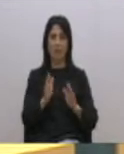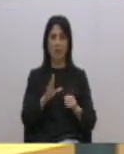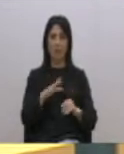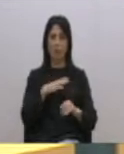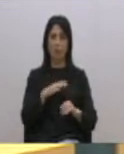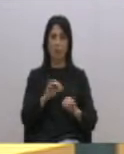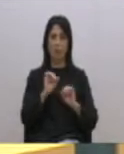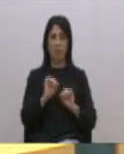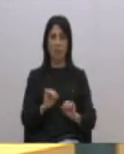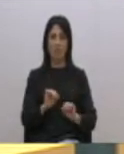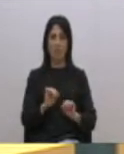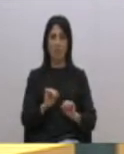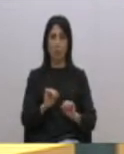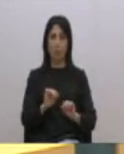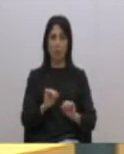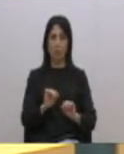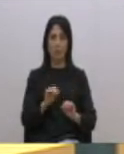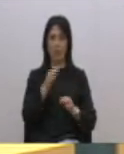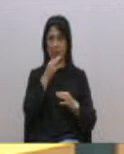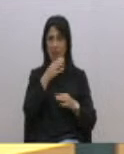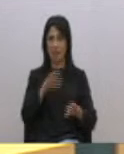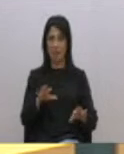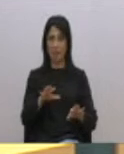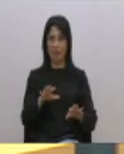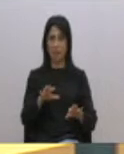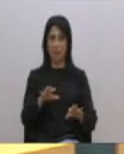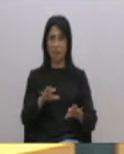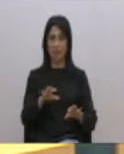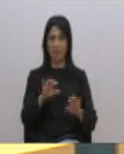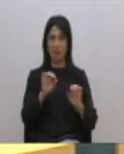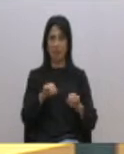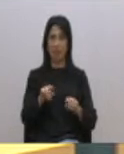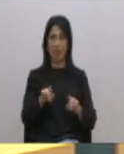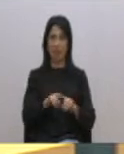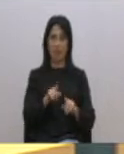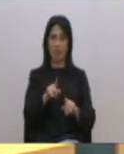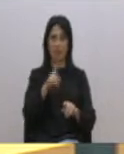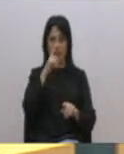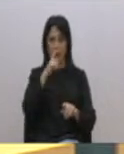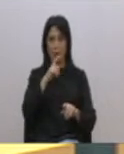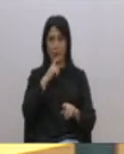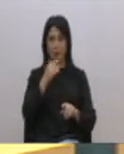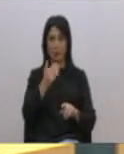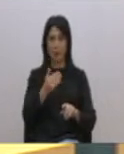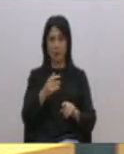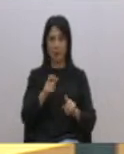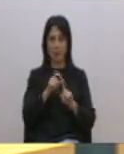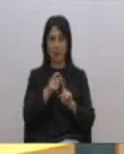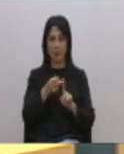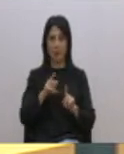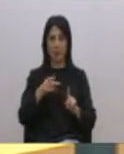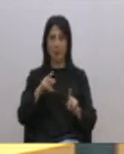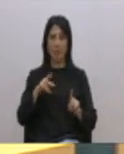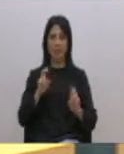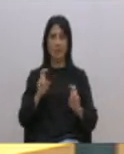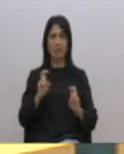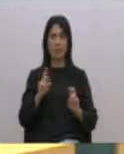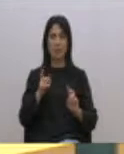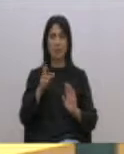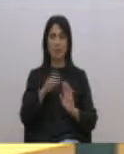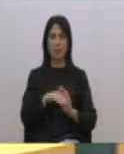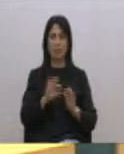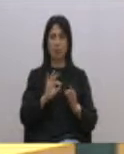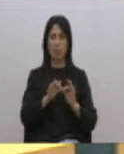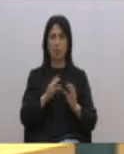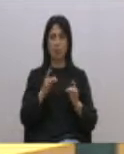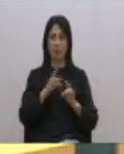იყოს დაზღვეული ნებისმიერი შესაძლო, ასე ვთქვათ, გაუგებრობა და მის ინტერპრეტაცია მათ შორის